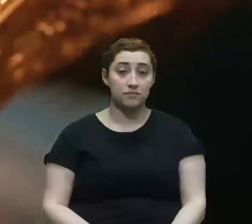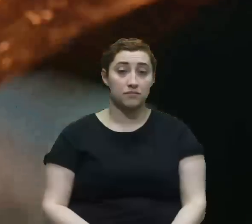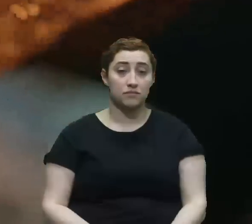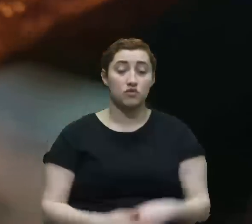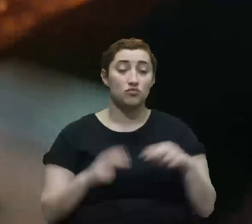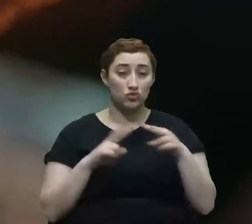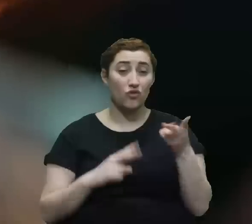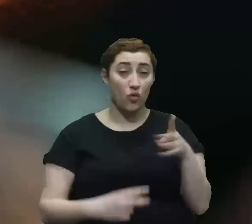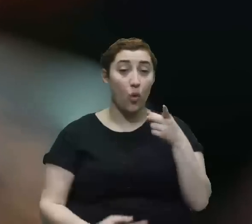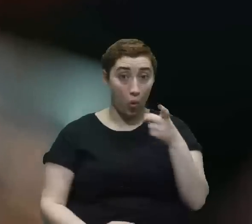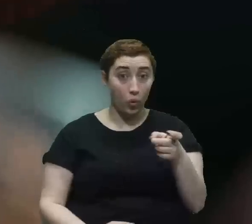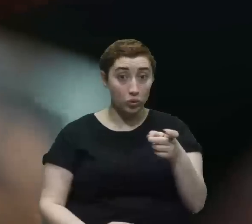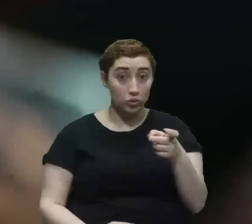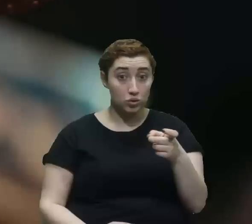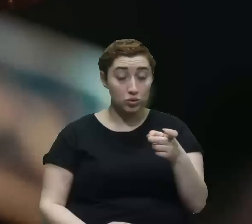Mustafa'yı öldür.